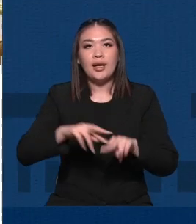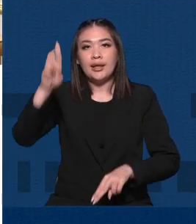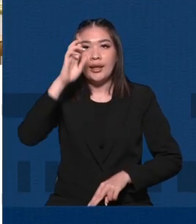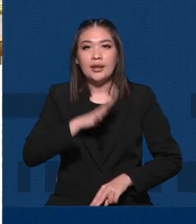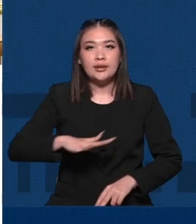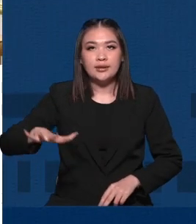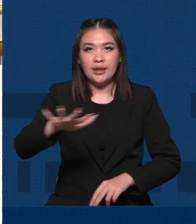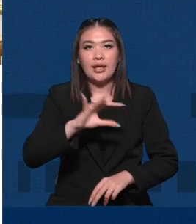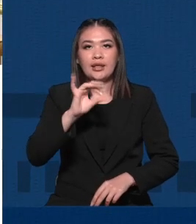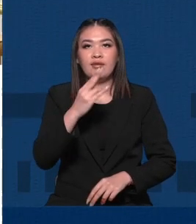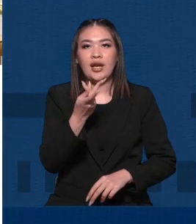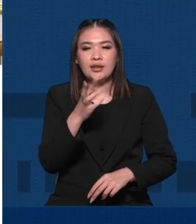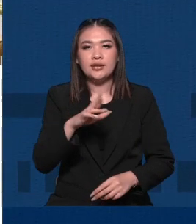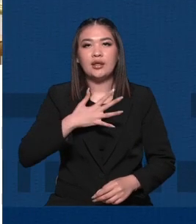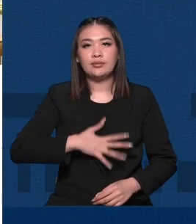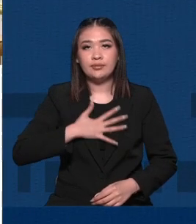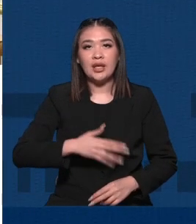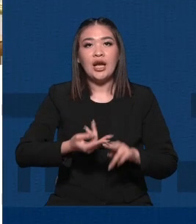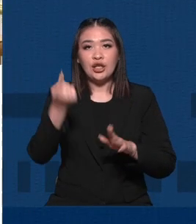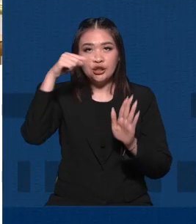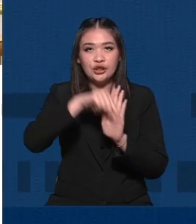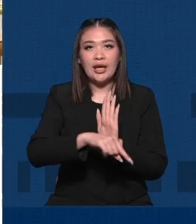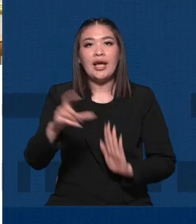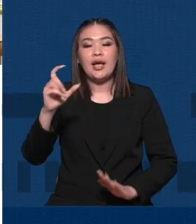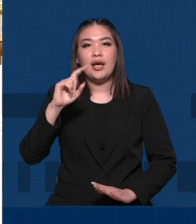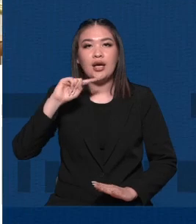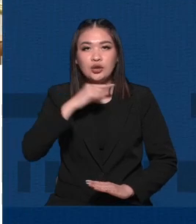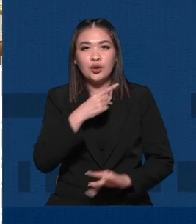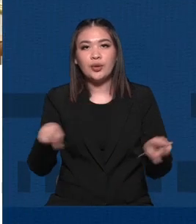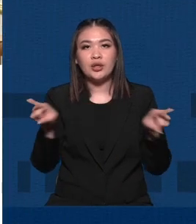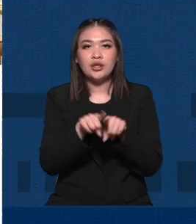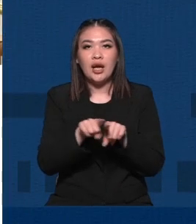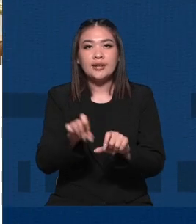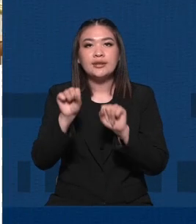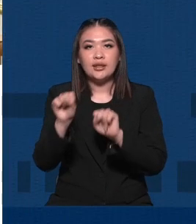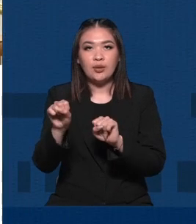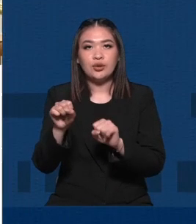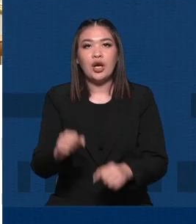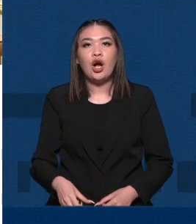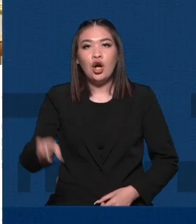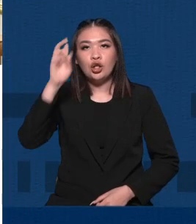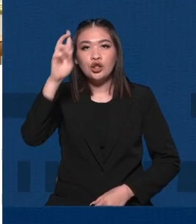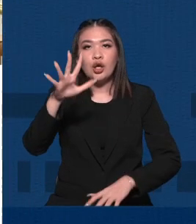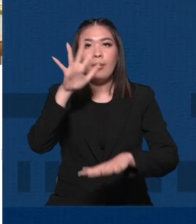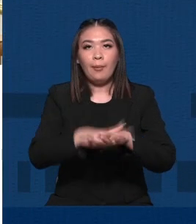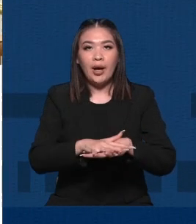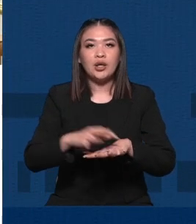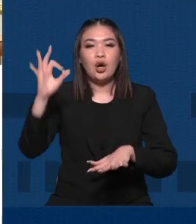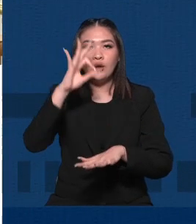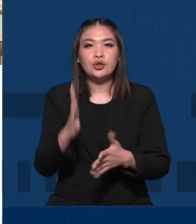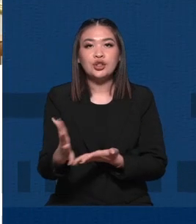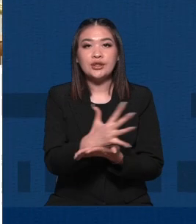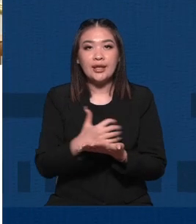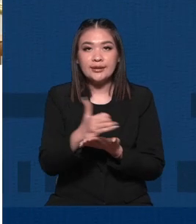жылдық инфляция бәсеңдеген. Ішкі экономикада проинфляциялық факторлар сақталып отыр. Ұлттық банк төрағасы бірыңғай